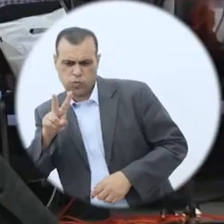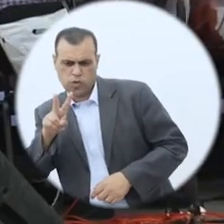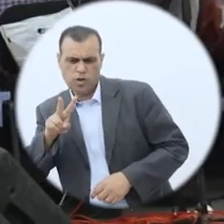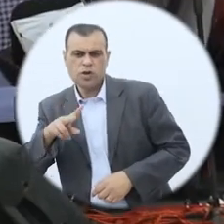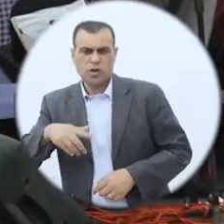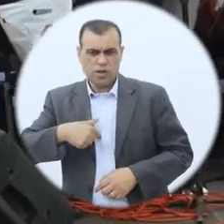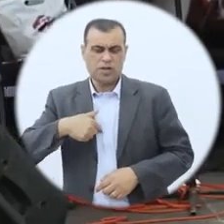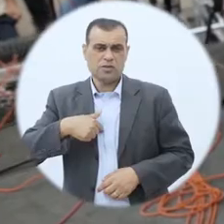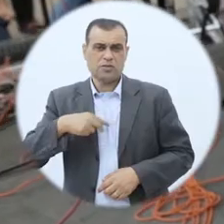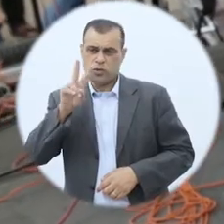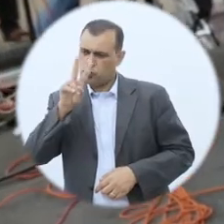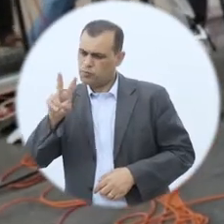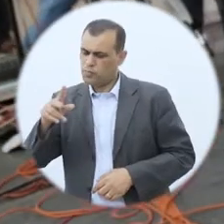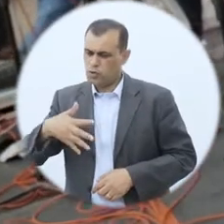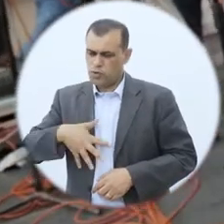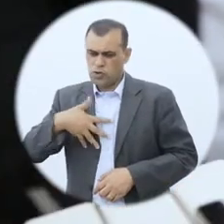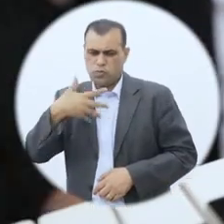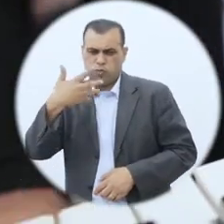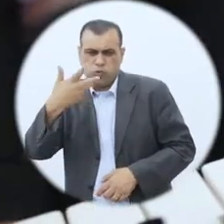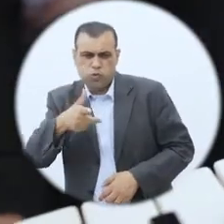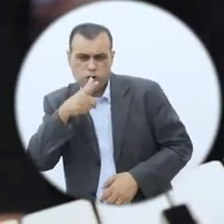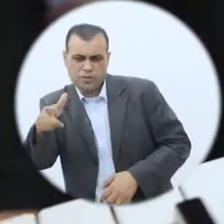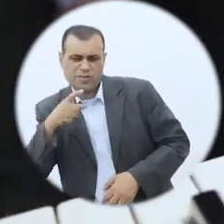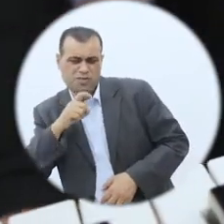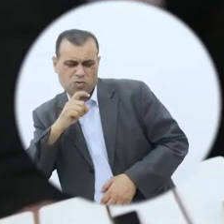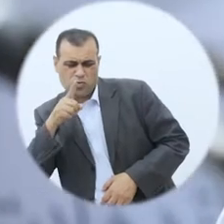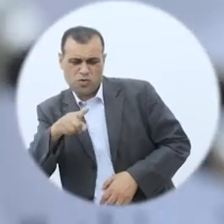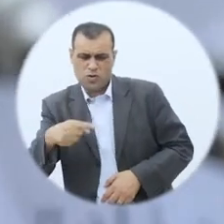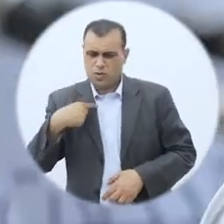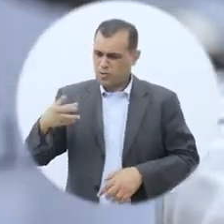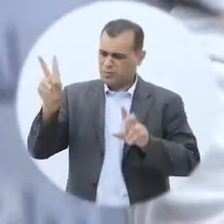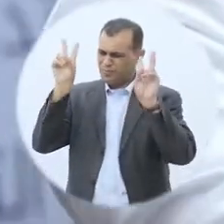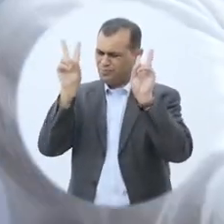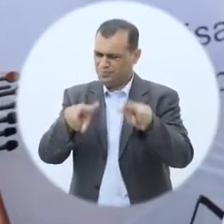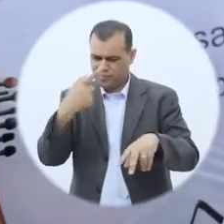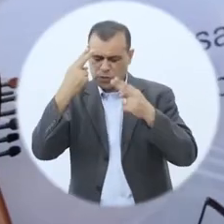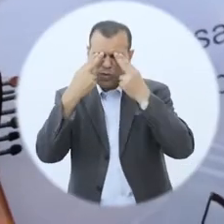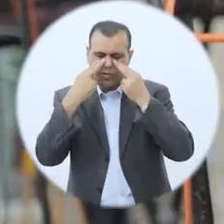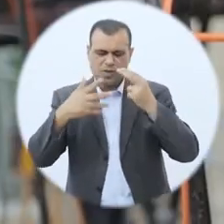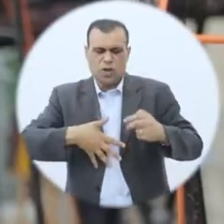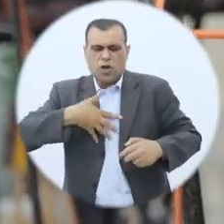شوفي هم الصعب وين بلا بالغامق.